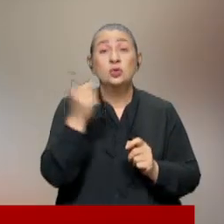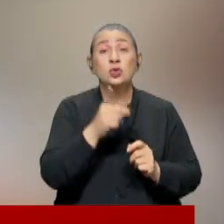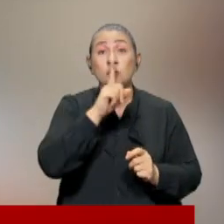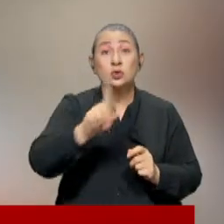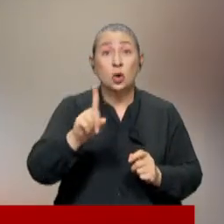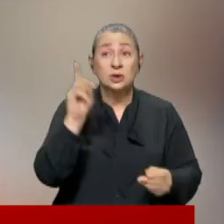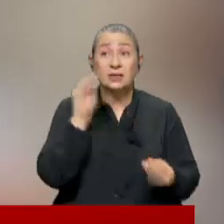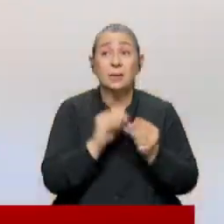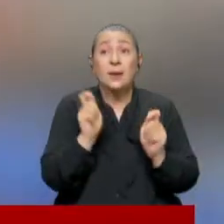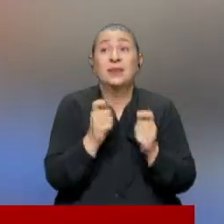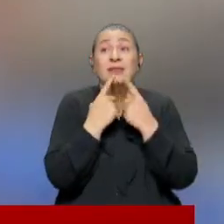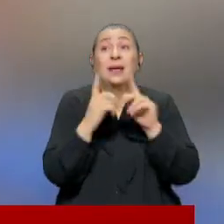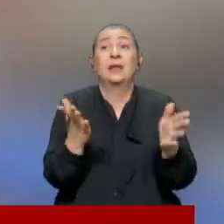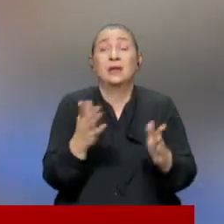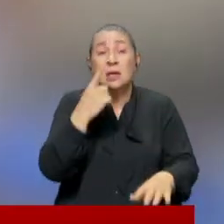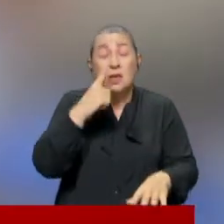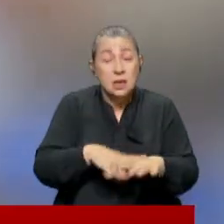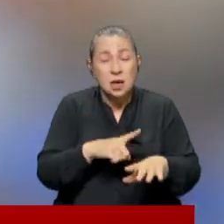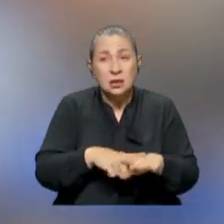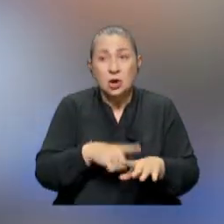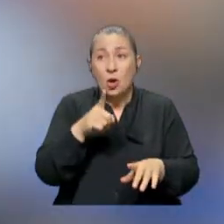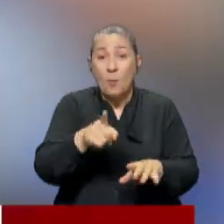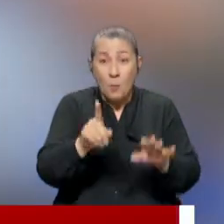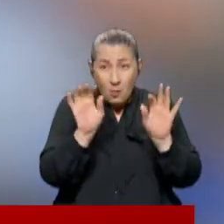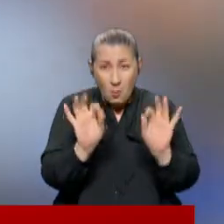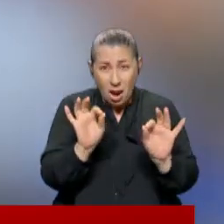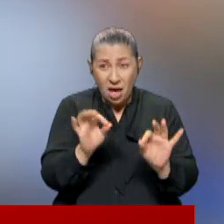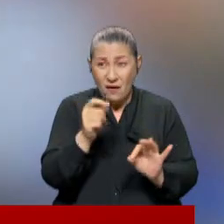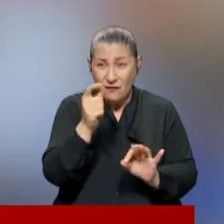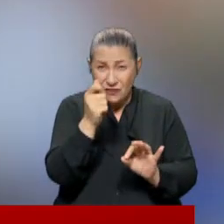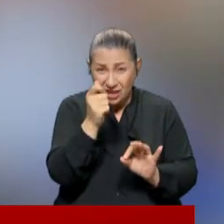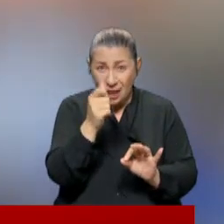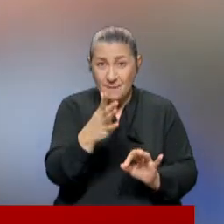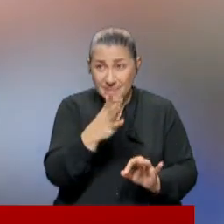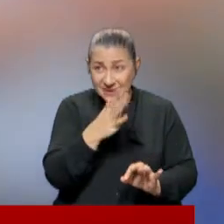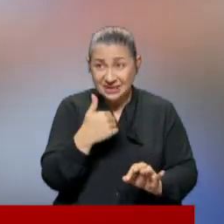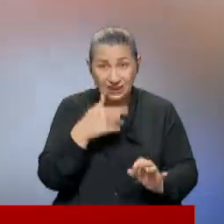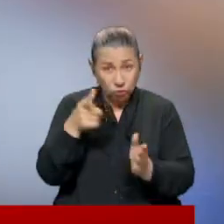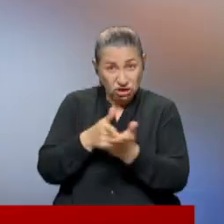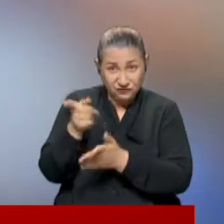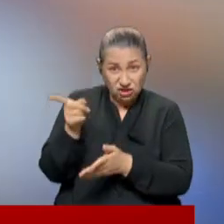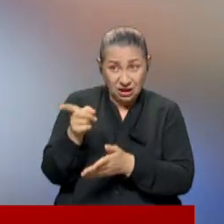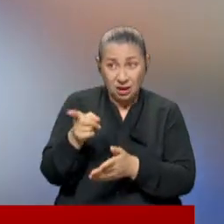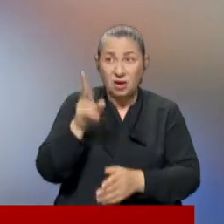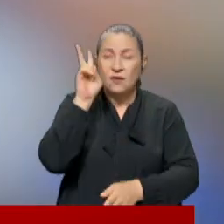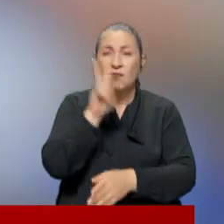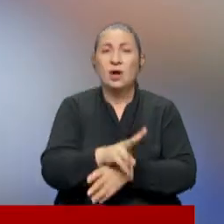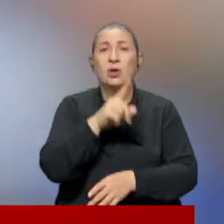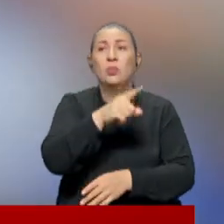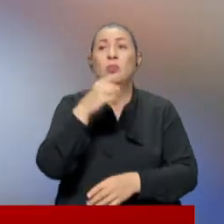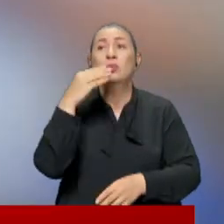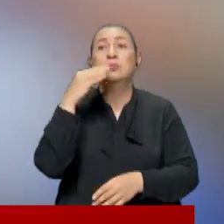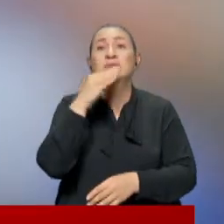%110 yapın demedik ki. İnanın bu şartlarda fiyatları bilseydi bu çiftçi vallahi bu